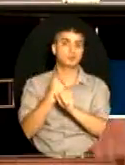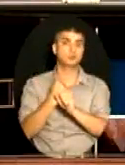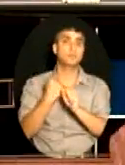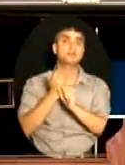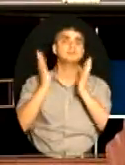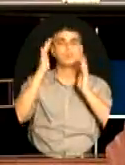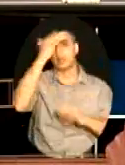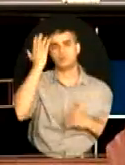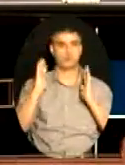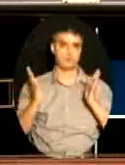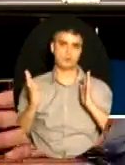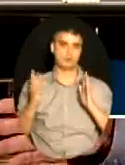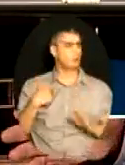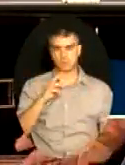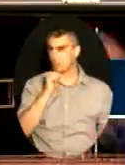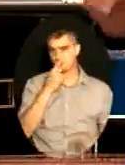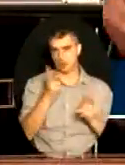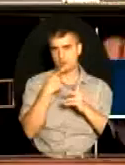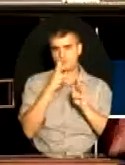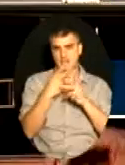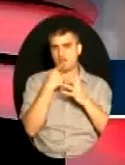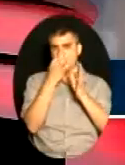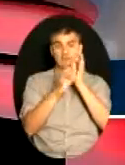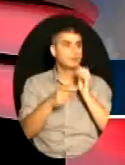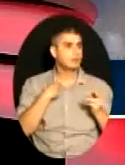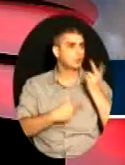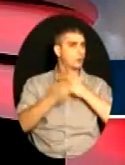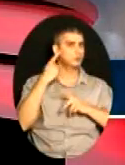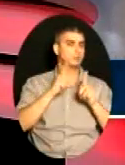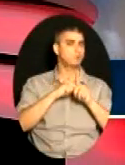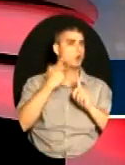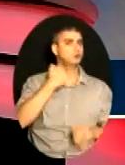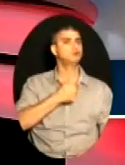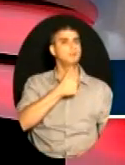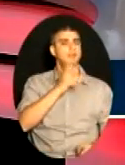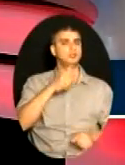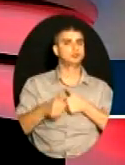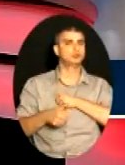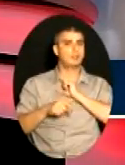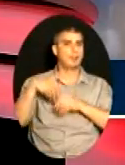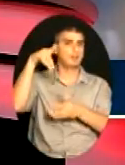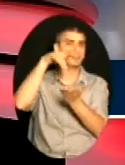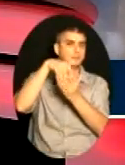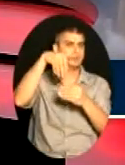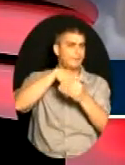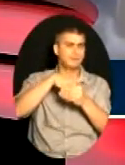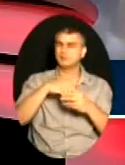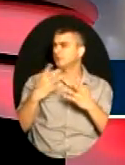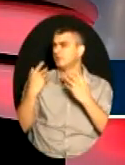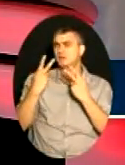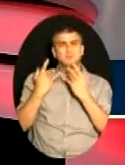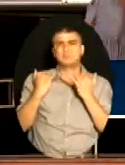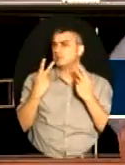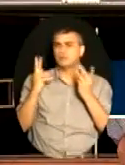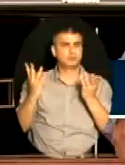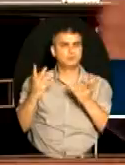מעשים חמורים מאוד. אני לא יכול לפרט לך. כלומר, חוזרים לעידן שמפניה. שיש סוכנים שנמצאים... מה זה חשוב השיטה,